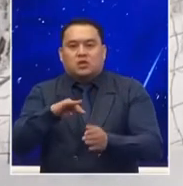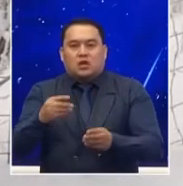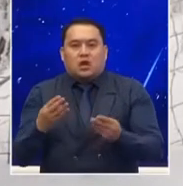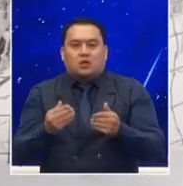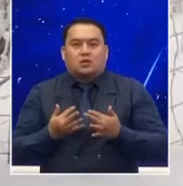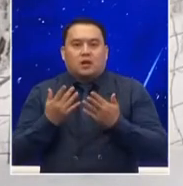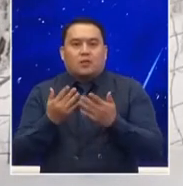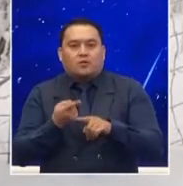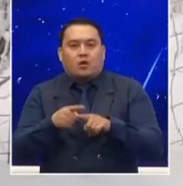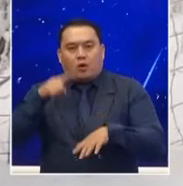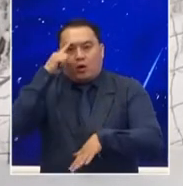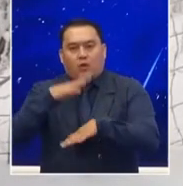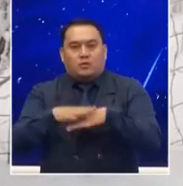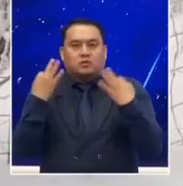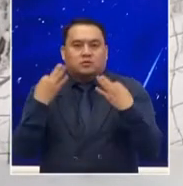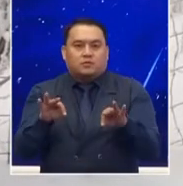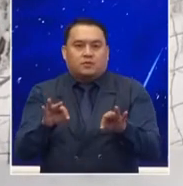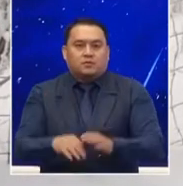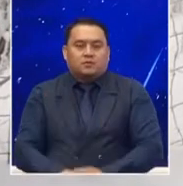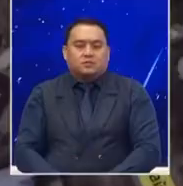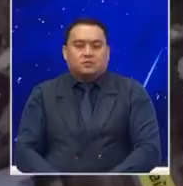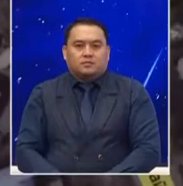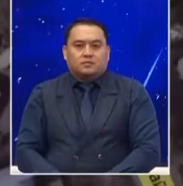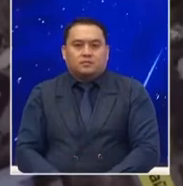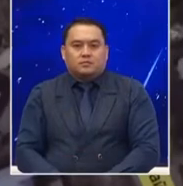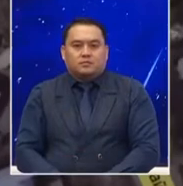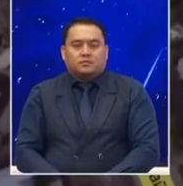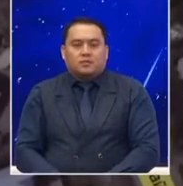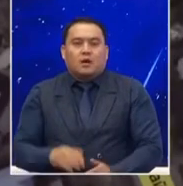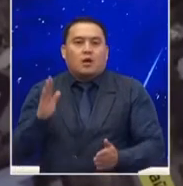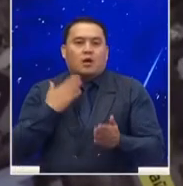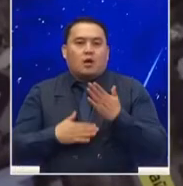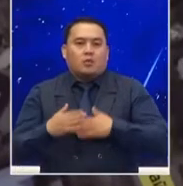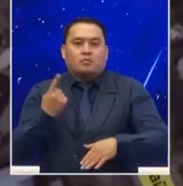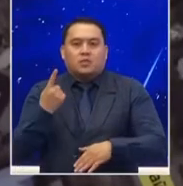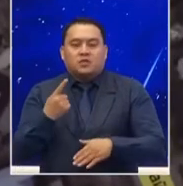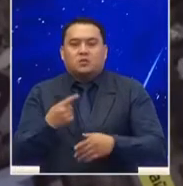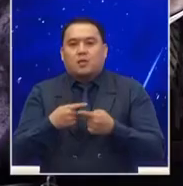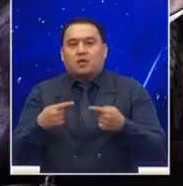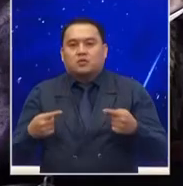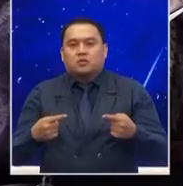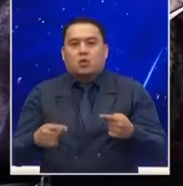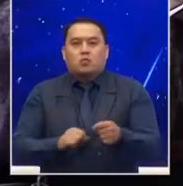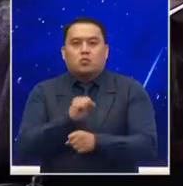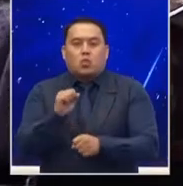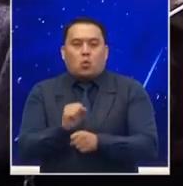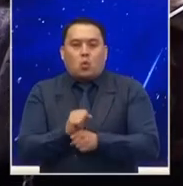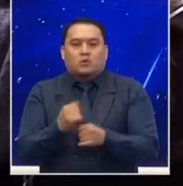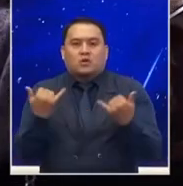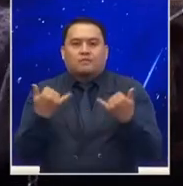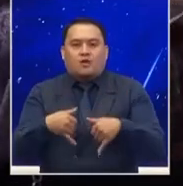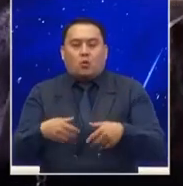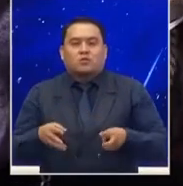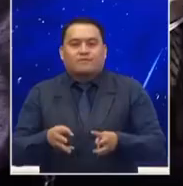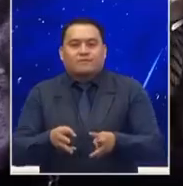отыр. Облыс әкімі мақұлдады. Қуантарлығы бірінші Патхоздағы өзге үйлерге блоктык модульдік қазандық салып